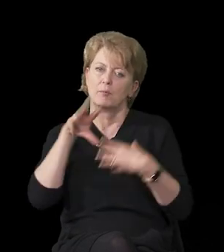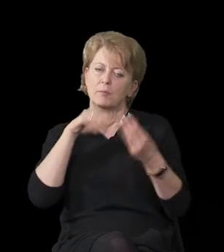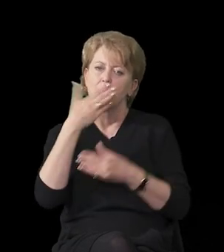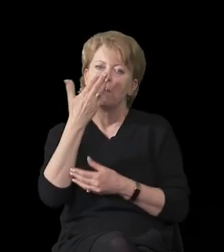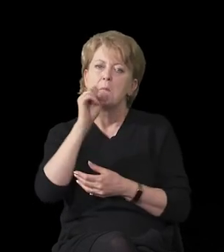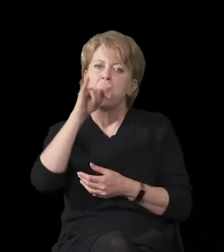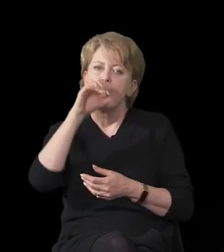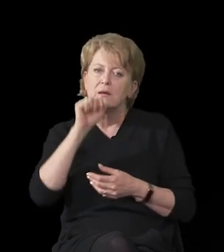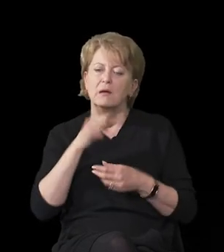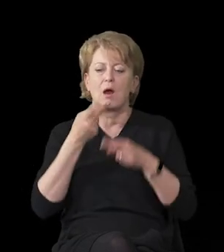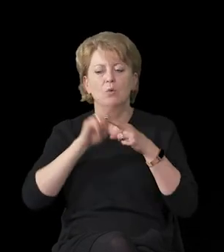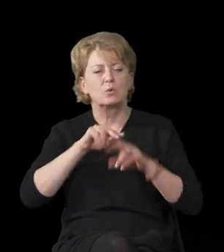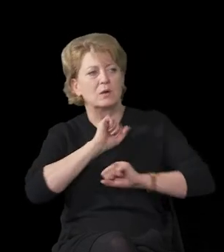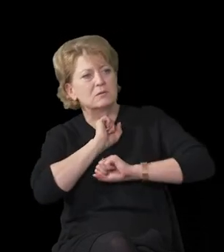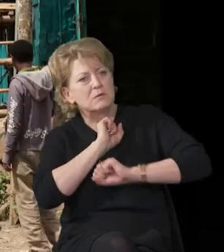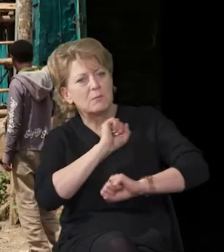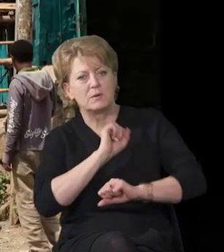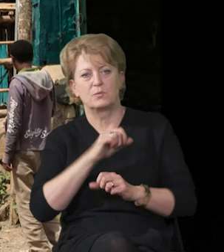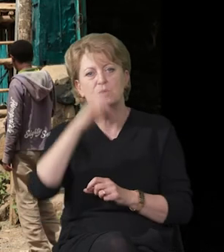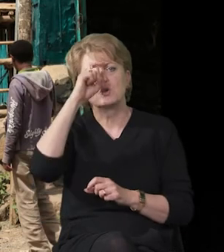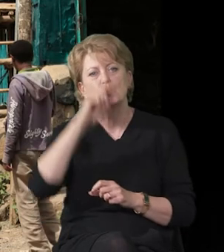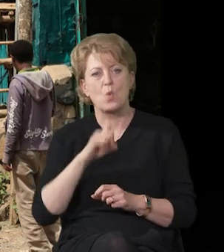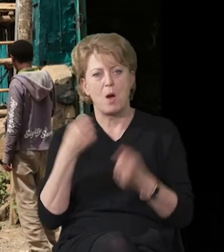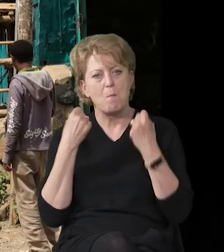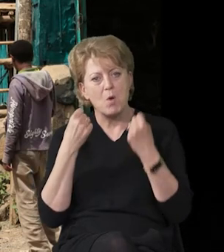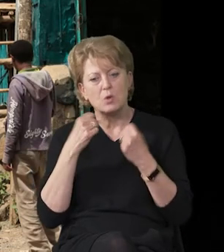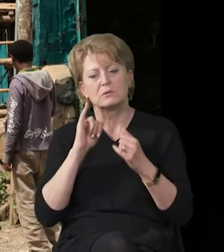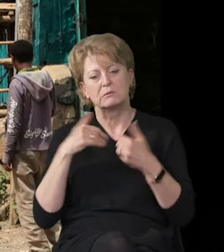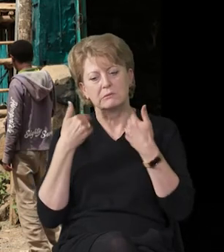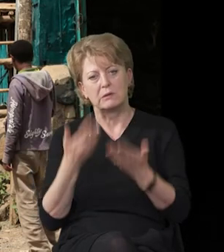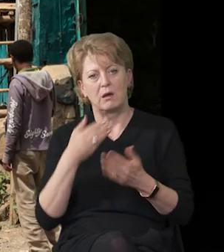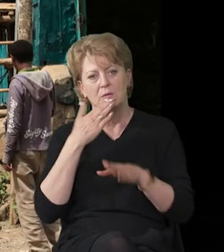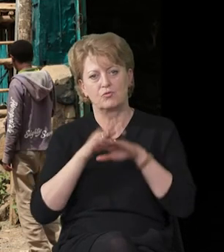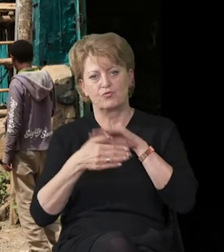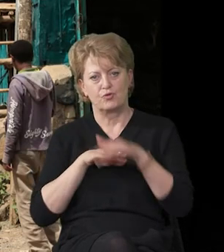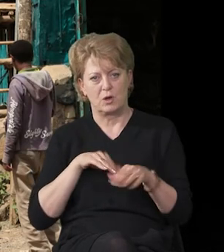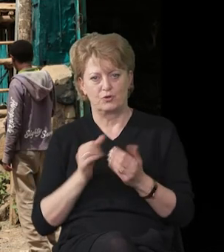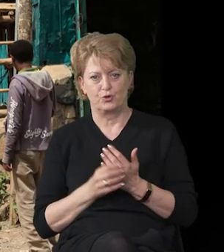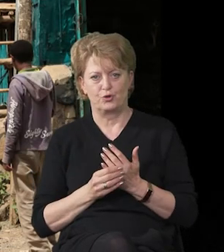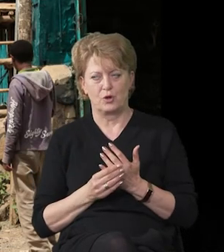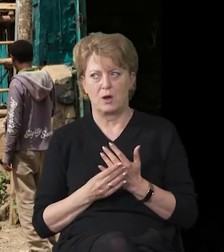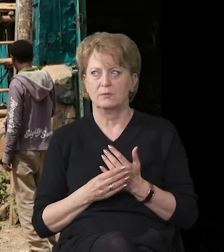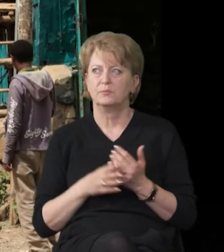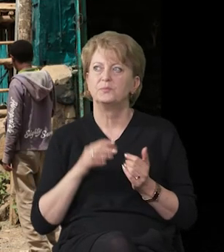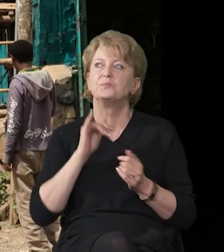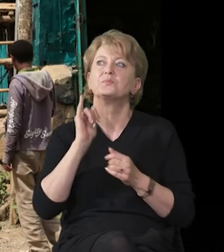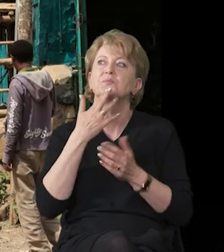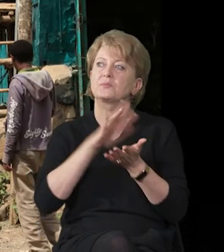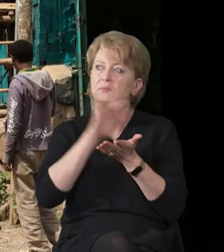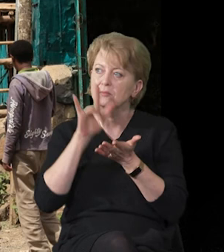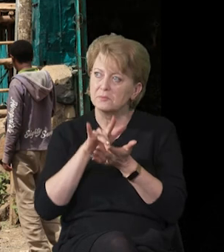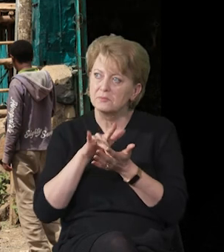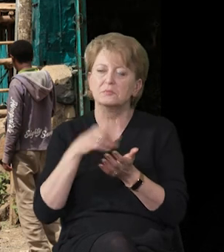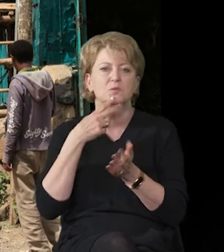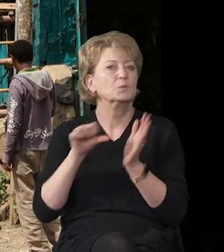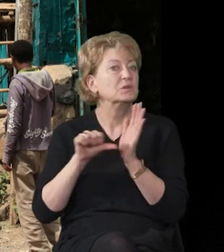złymi mocami i zapewniać jej szczęście. W Gonder również miałem okazję odwiedzić jedyny raz w Etiopii